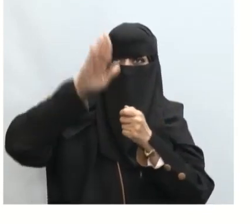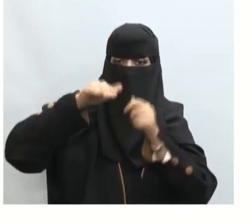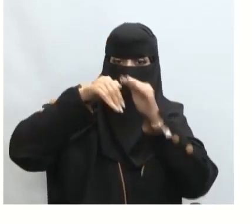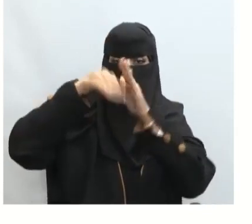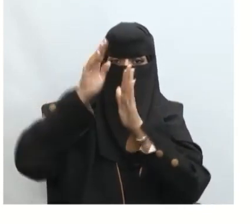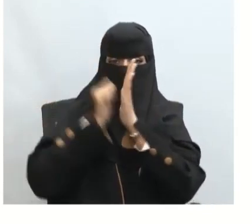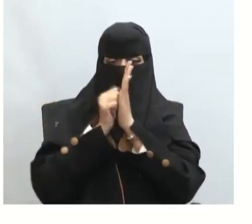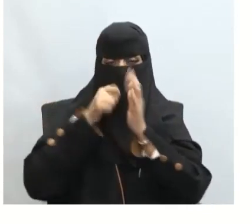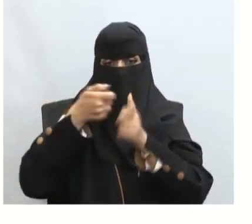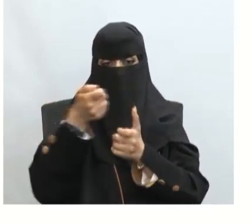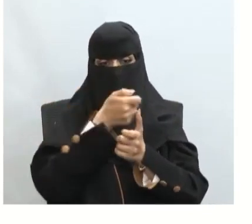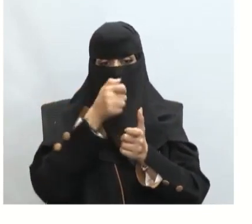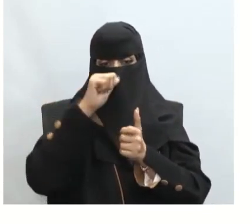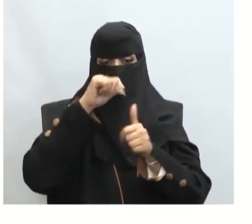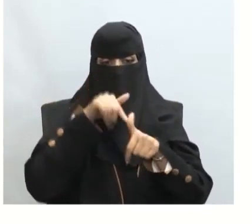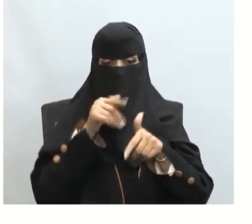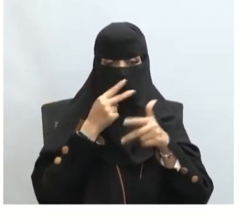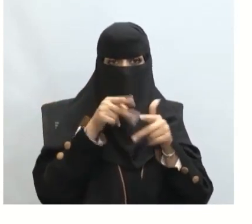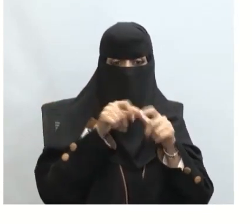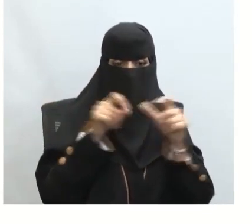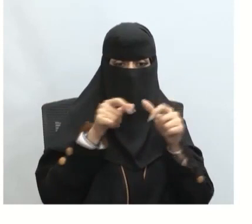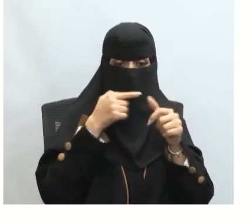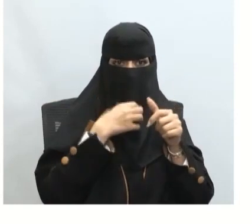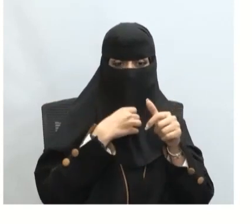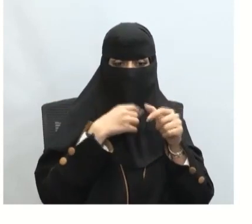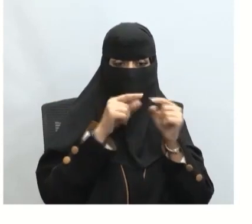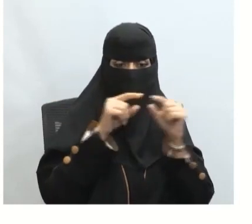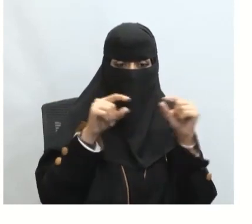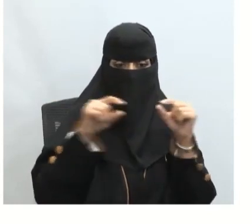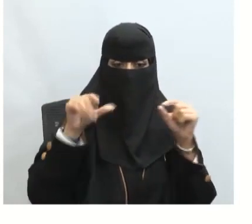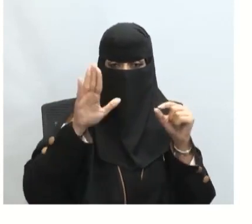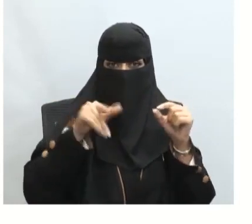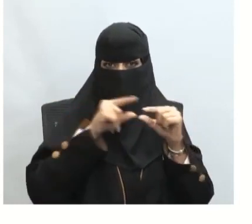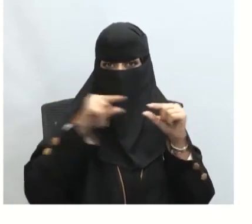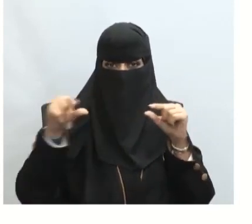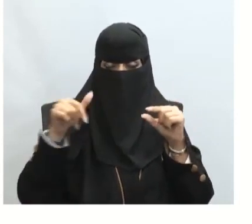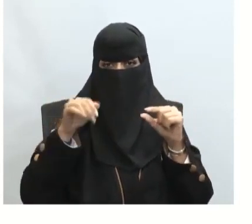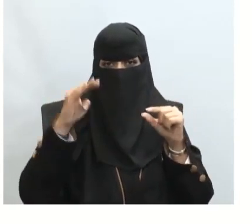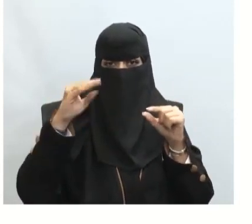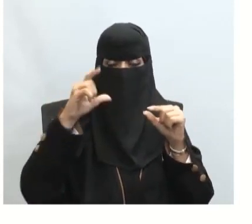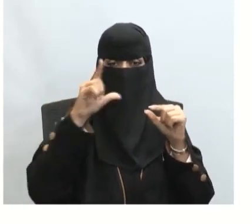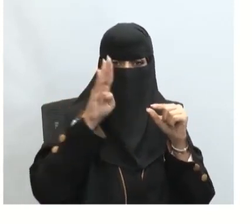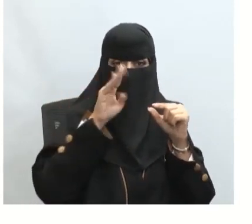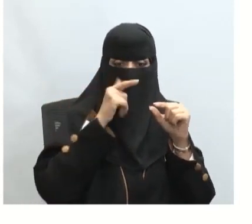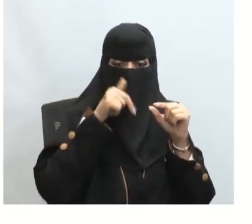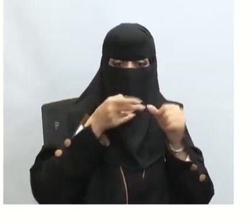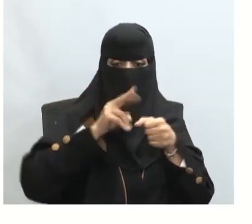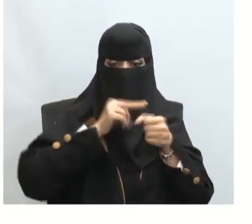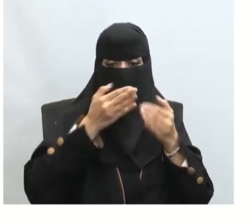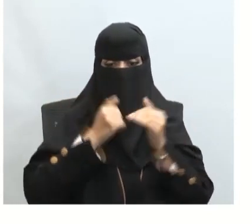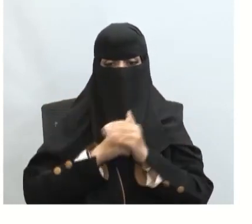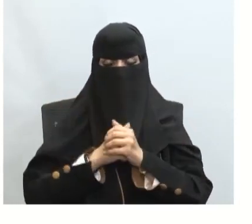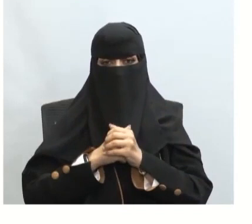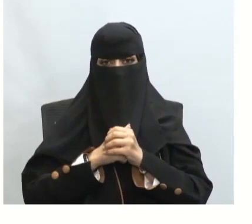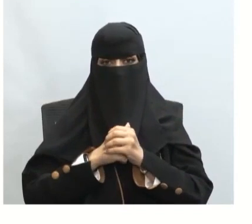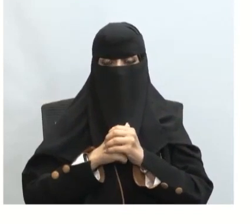المياه طبعا لاحظ هنا بولي كلوريد لاحظ انه موجود في الكلور ومتكرر